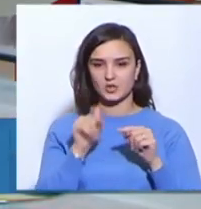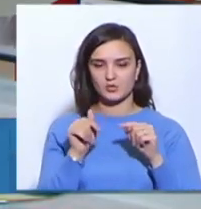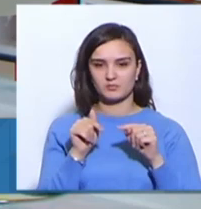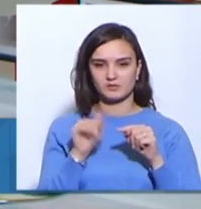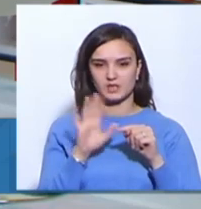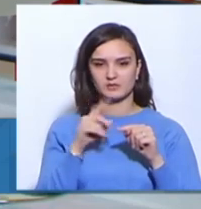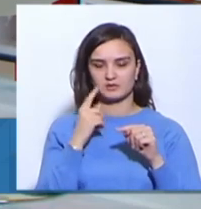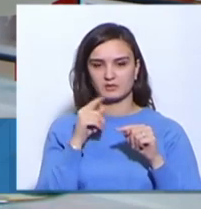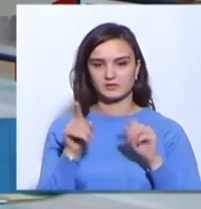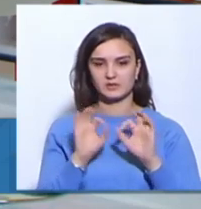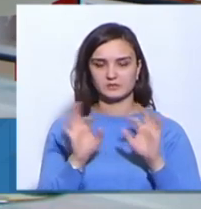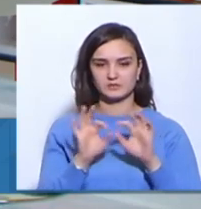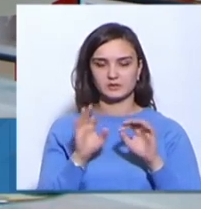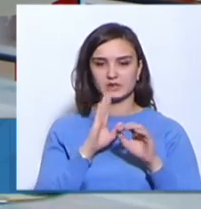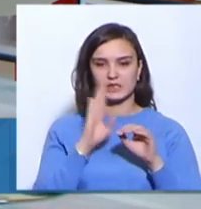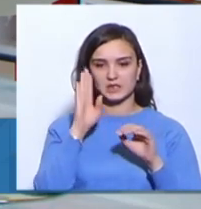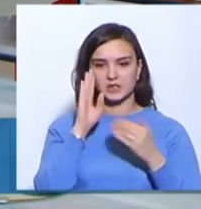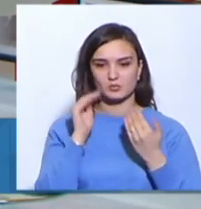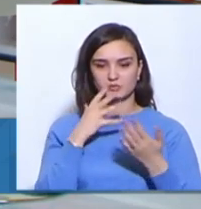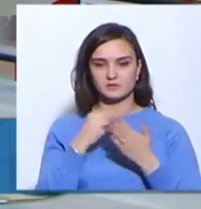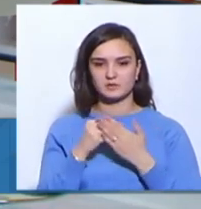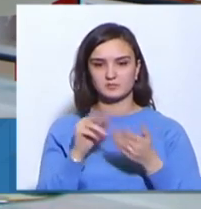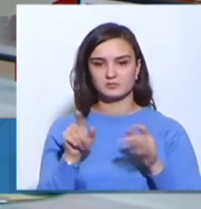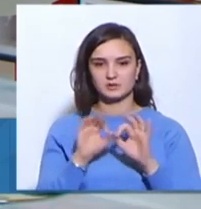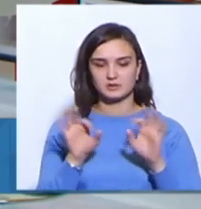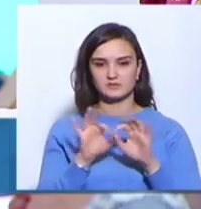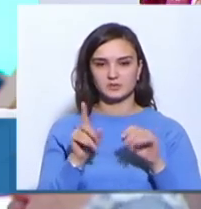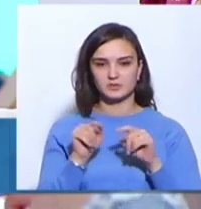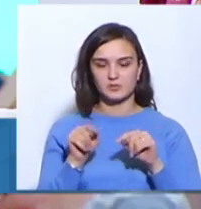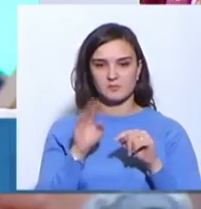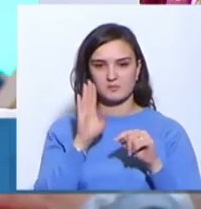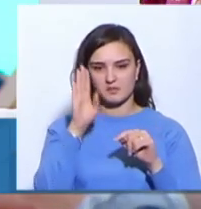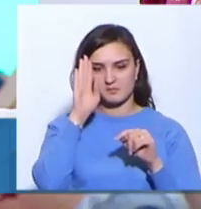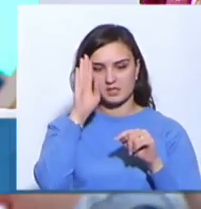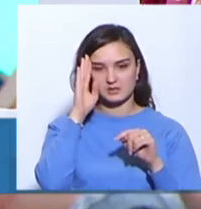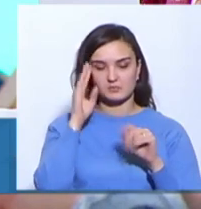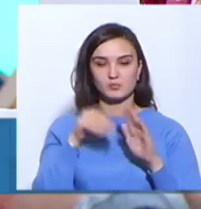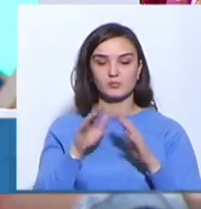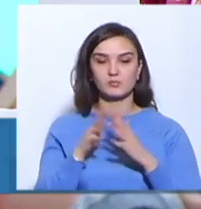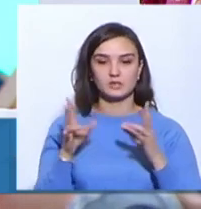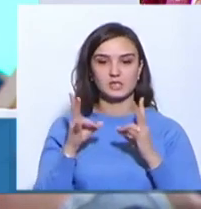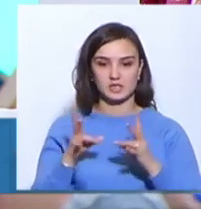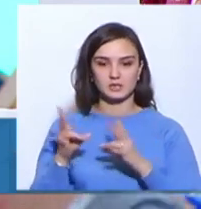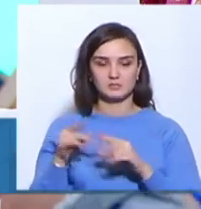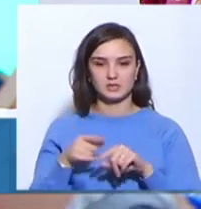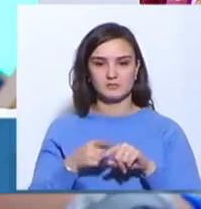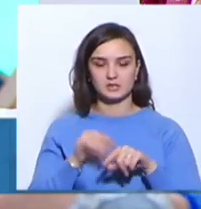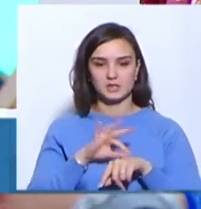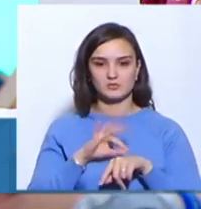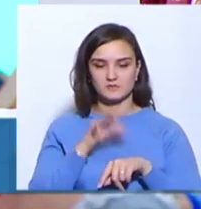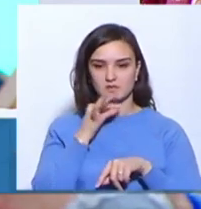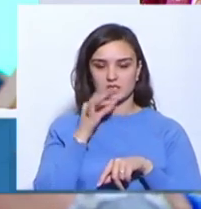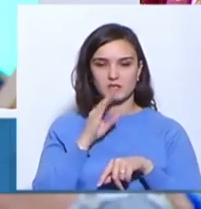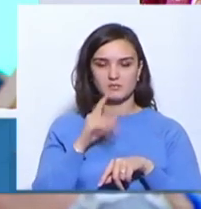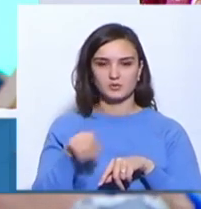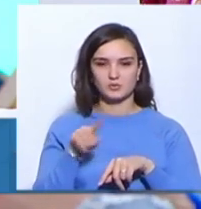არ გვითხავთ, თქვენ ხაზი გავსვით გენდერულ თავისებურებას და ბრძანეთ, რომ მამაკაცები უფრო მეტად ზარალდებიან ამ დიაგნოზით, ვიდრე